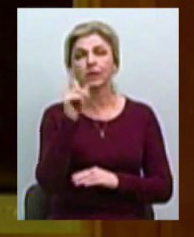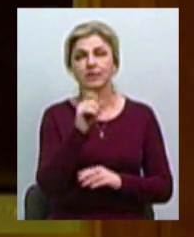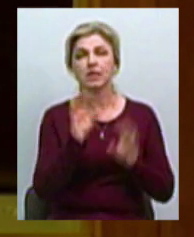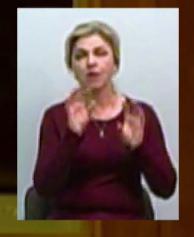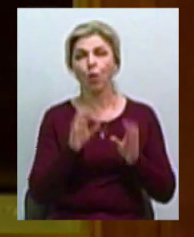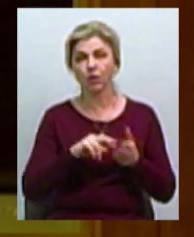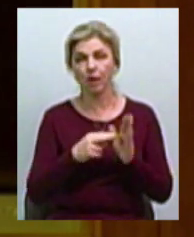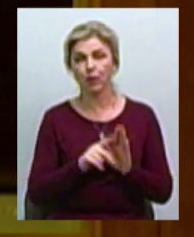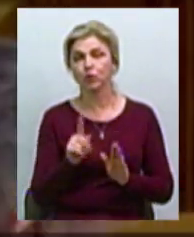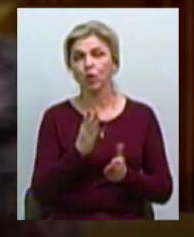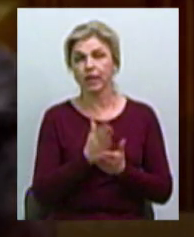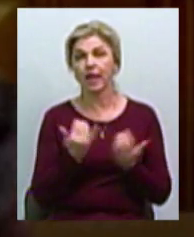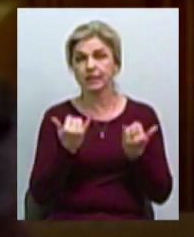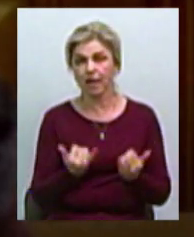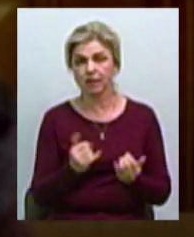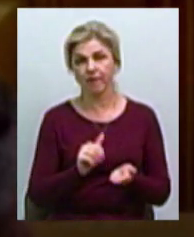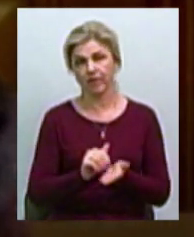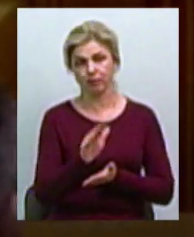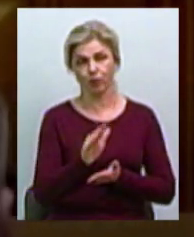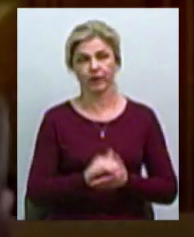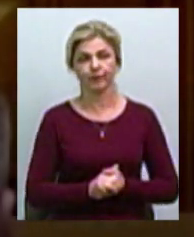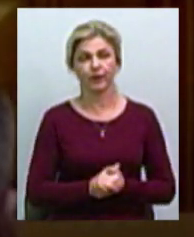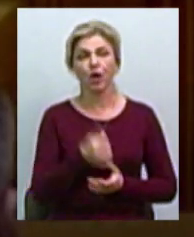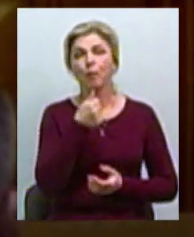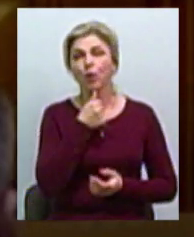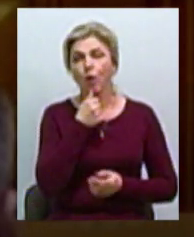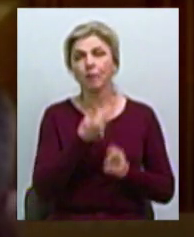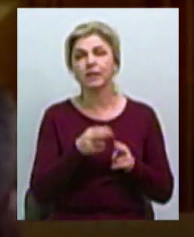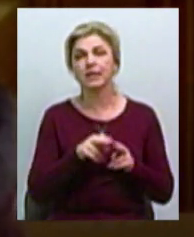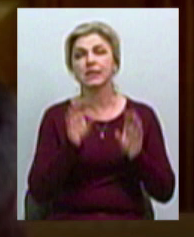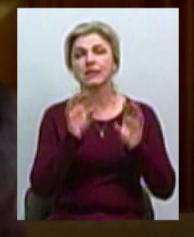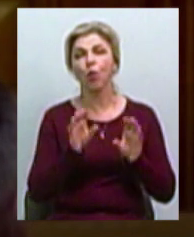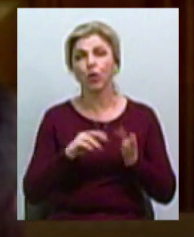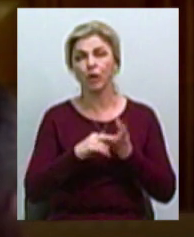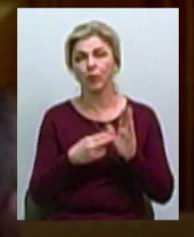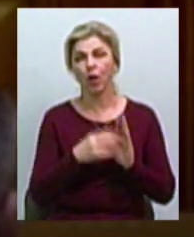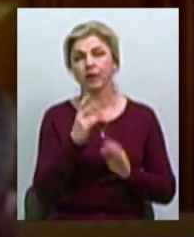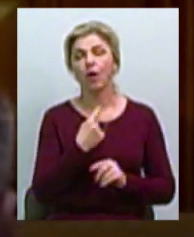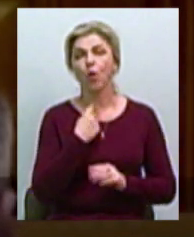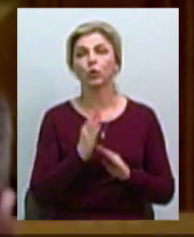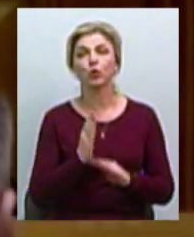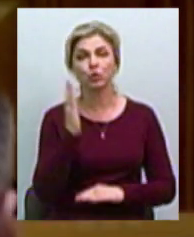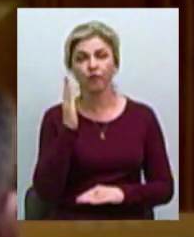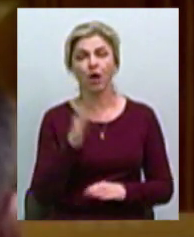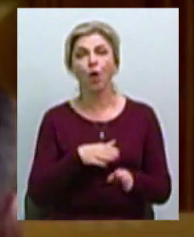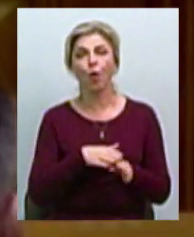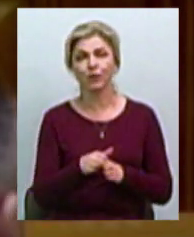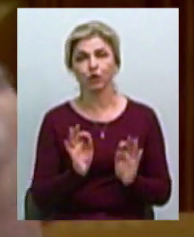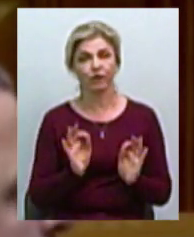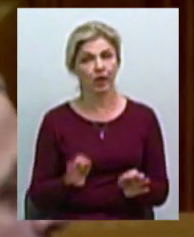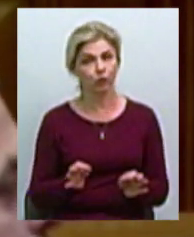зараз, відмовилися. Спроба зараз поставити цей законопроект на голосування, абсолютно